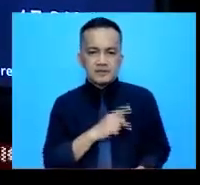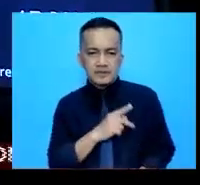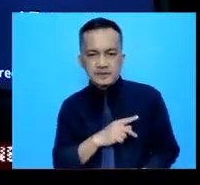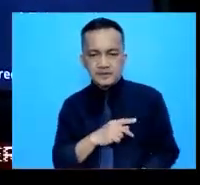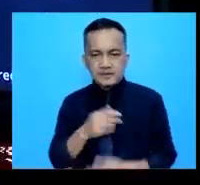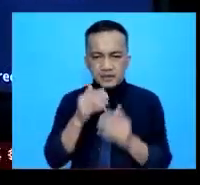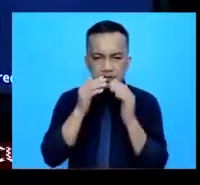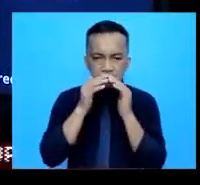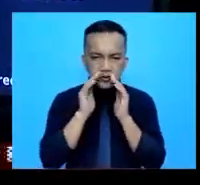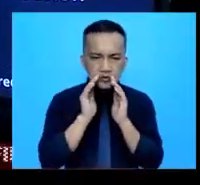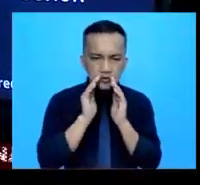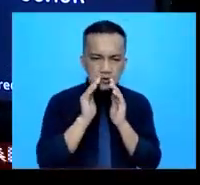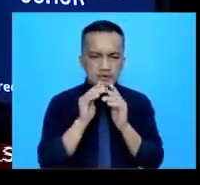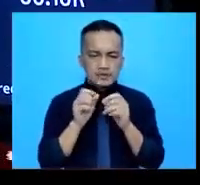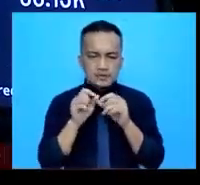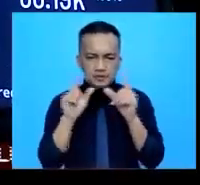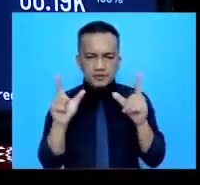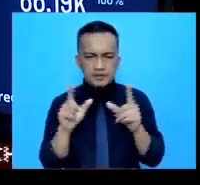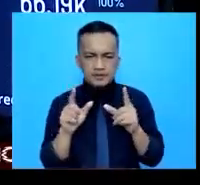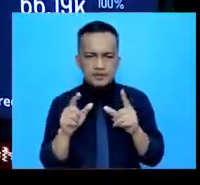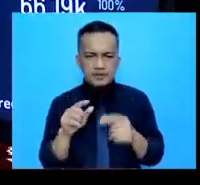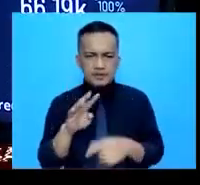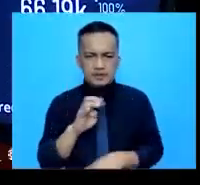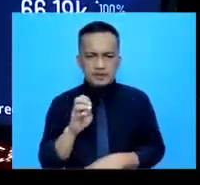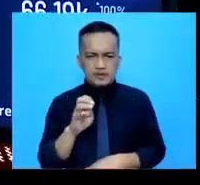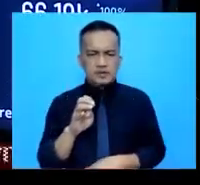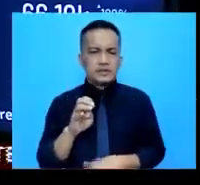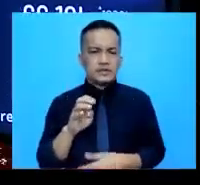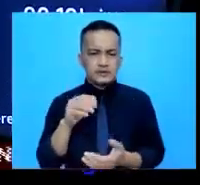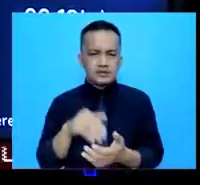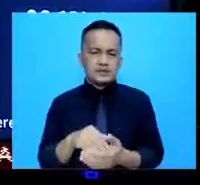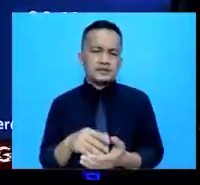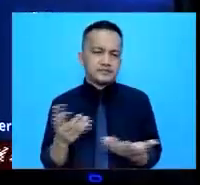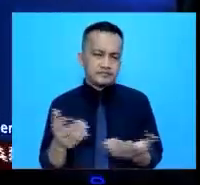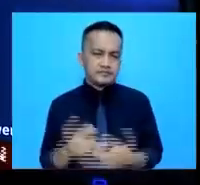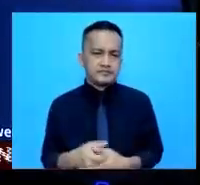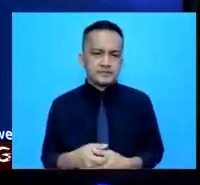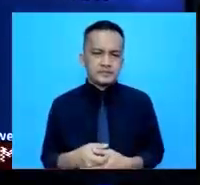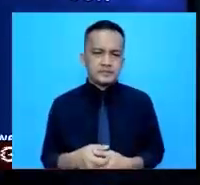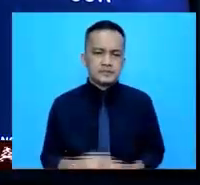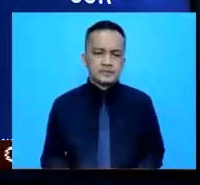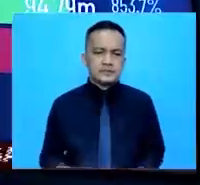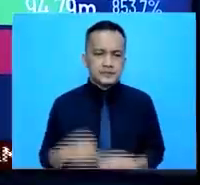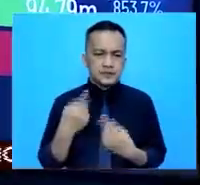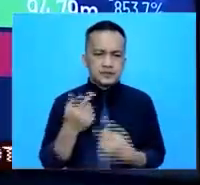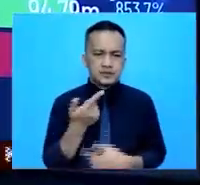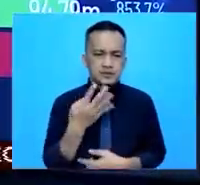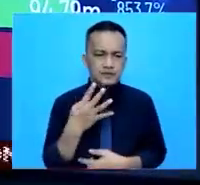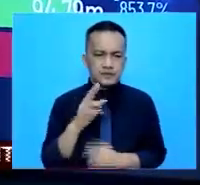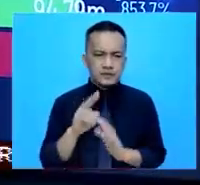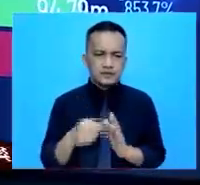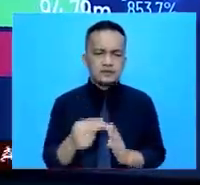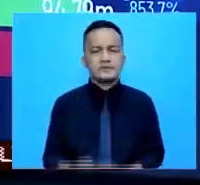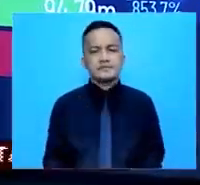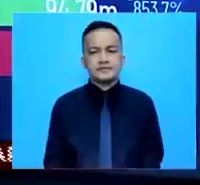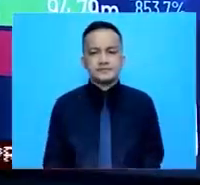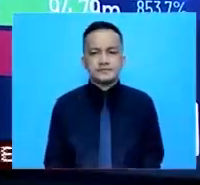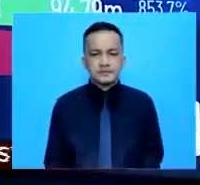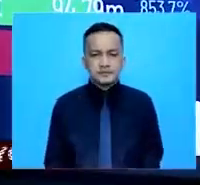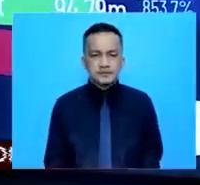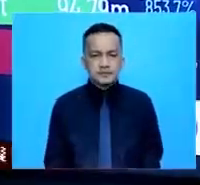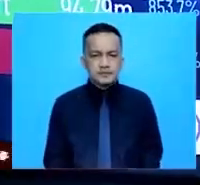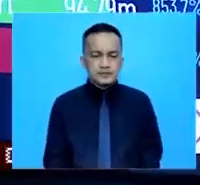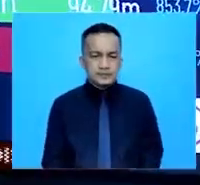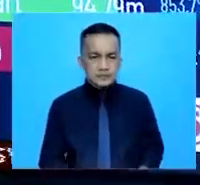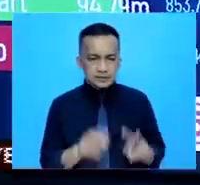at na-surprise. Nasa mahigit 400,000 po ang reach in the past 24 hours po yan. Samantala, pinaka-visible